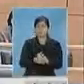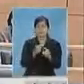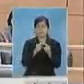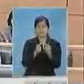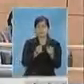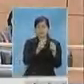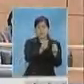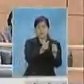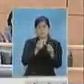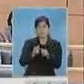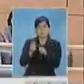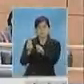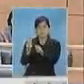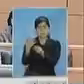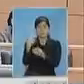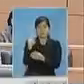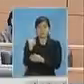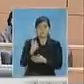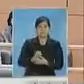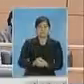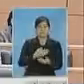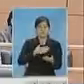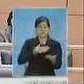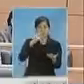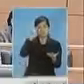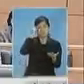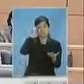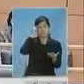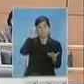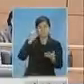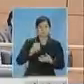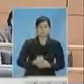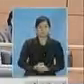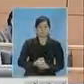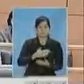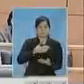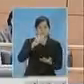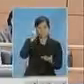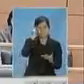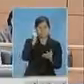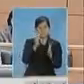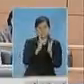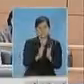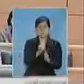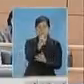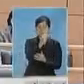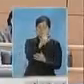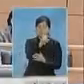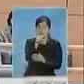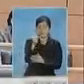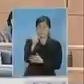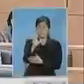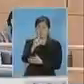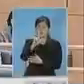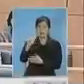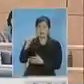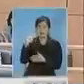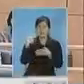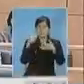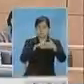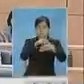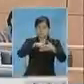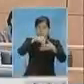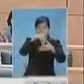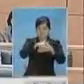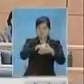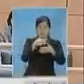อะไรบ้างผมไม่ทราบฮะผมไม่ทราบว่าคน 14 15ล้านเสียงเลือกพรรคเพื่อไทยมาเพราะอยากหรือ